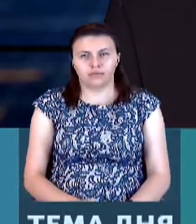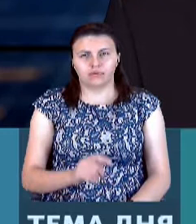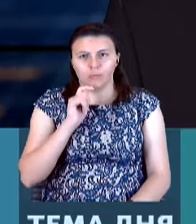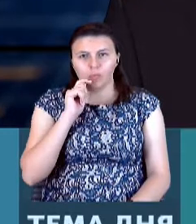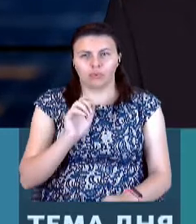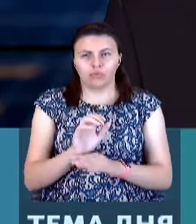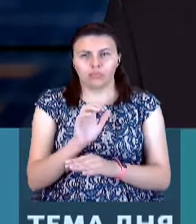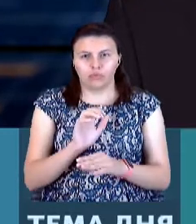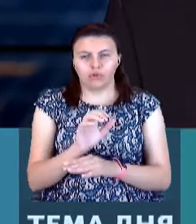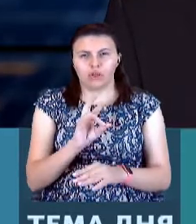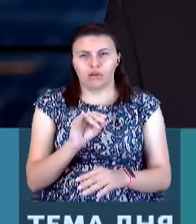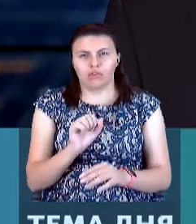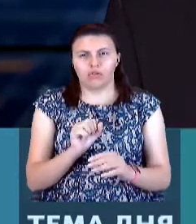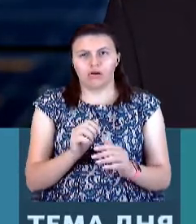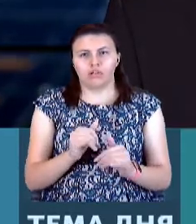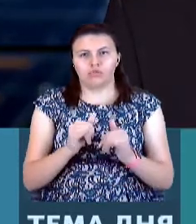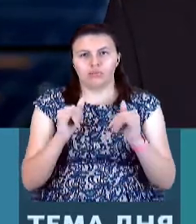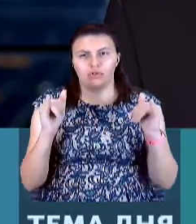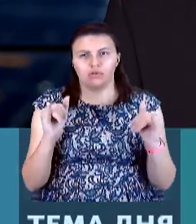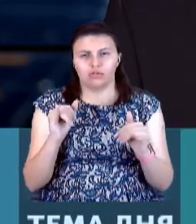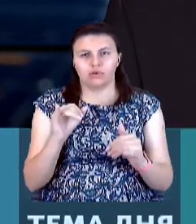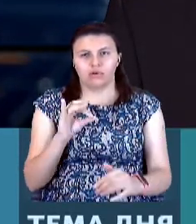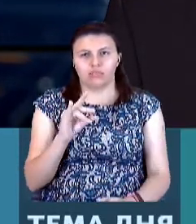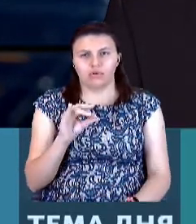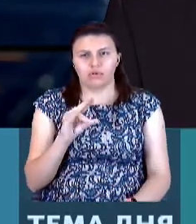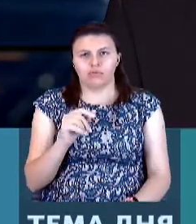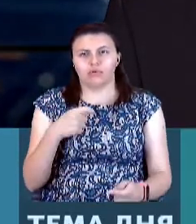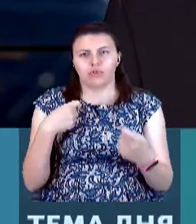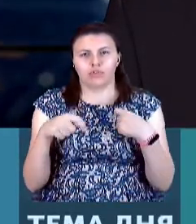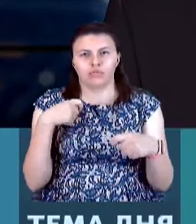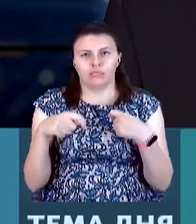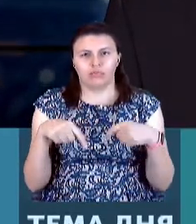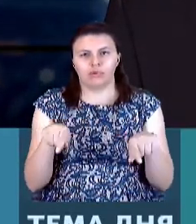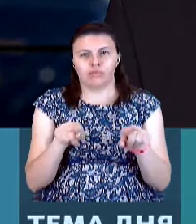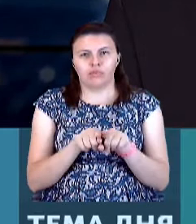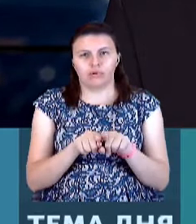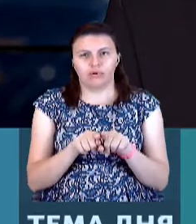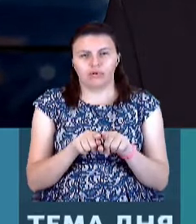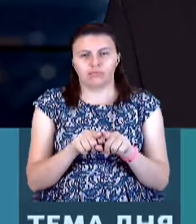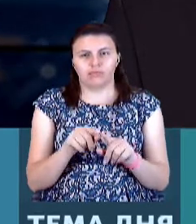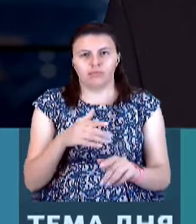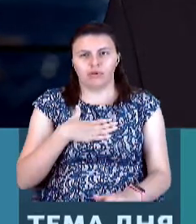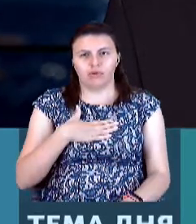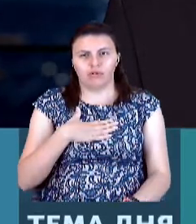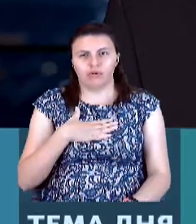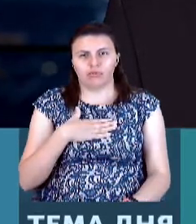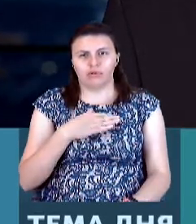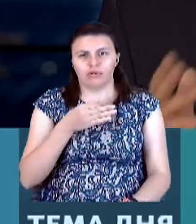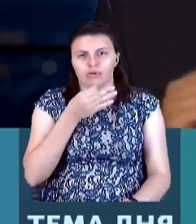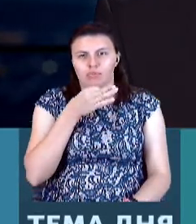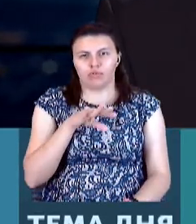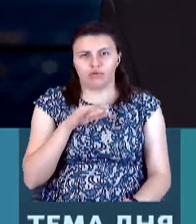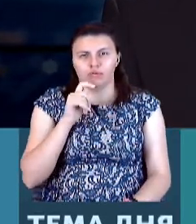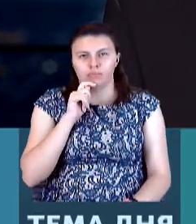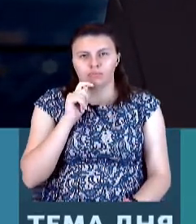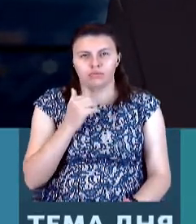на збільшення імпорту. І при торговому дефіциті це якби ну такий собі тренд для України. Мені він не дуже подобається.